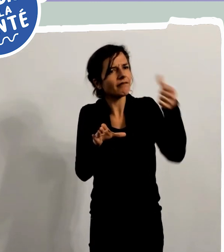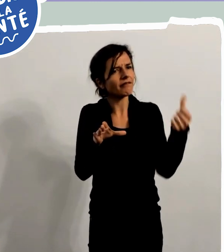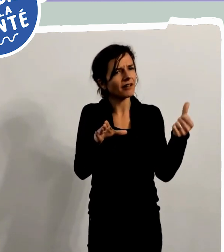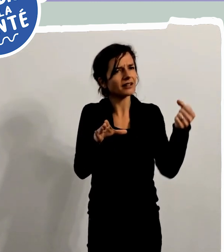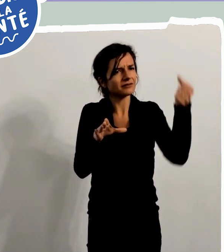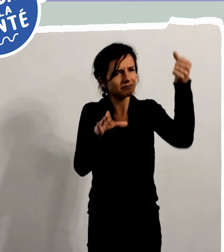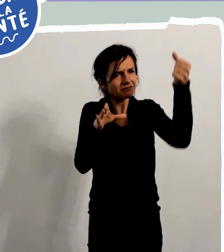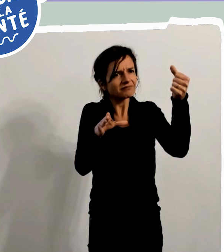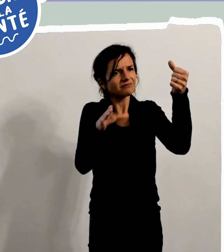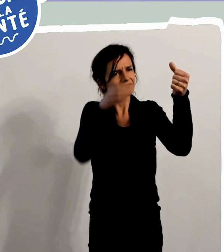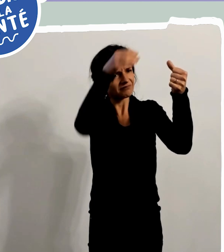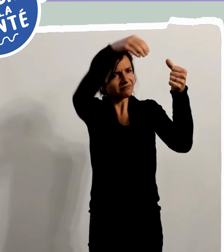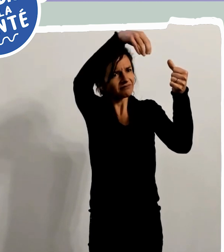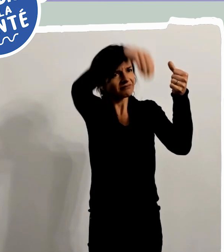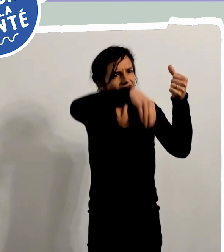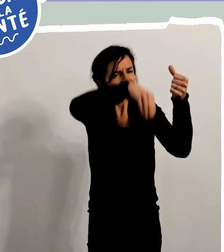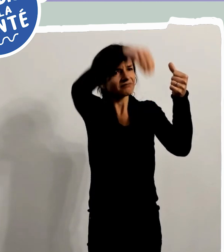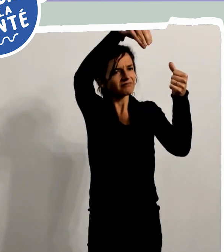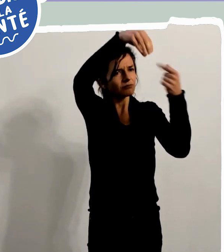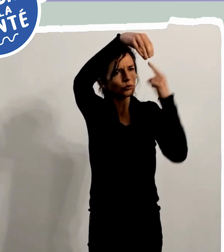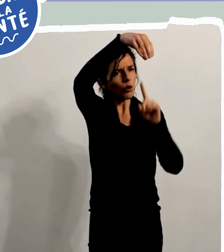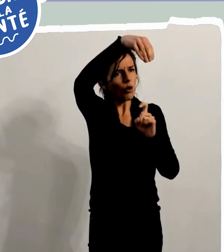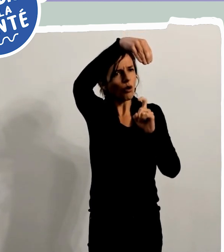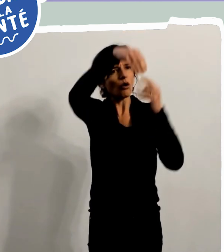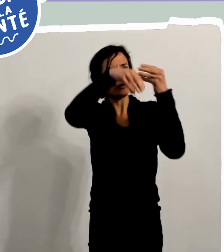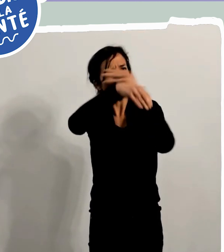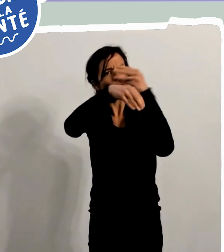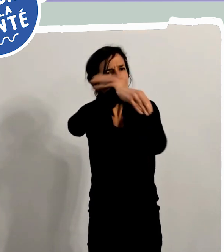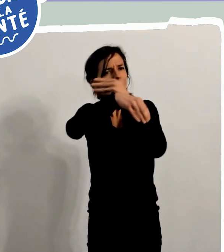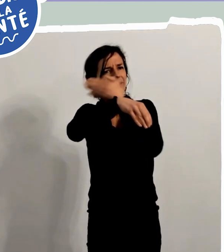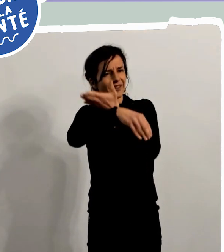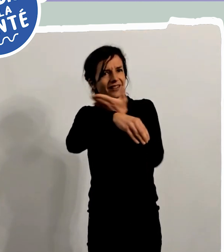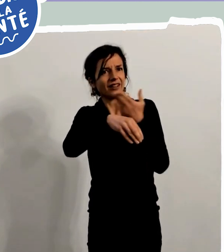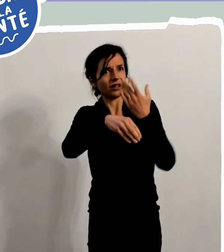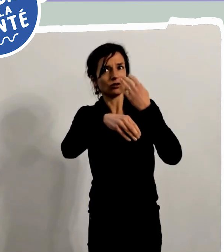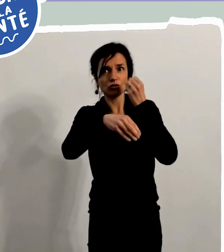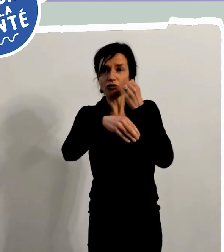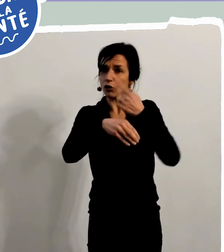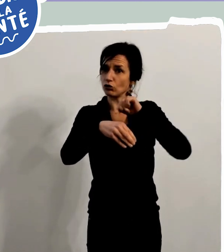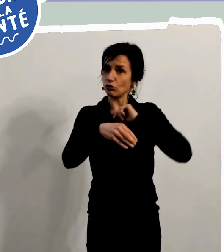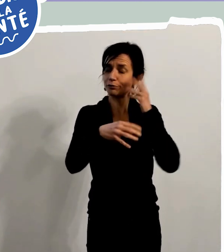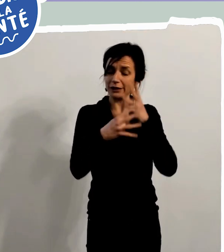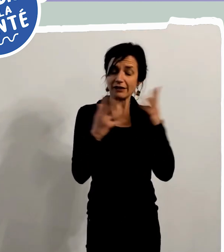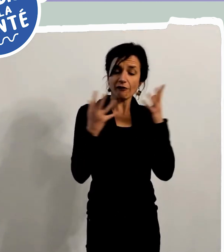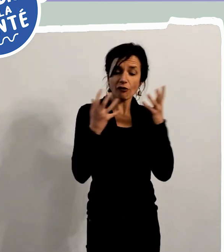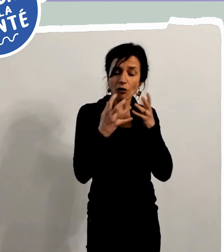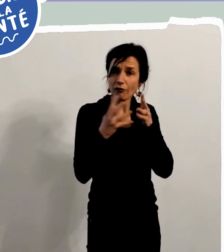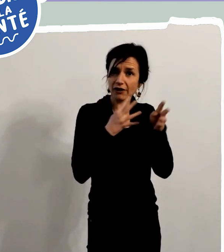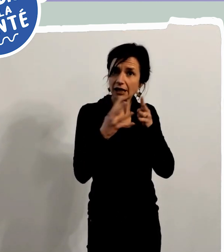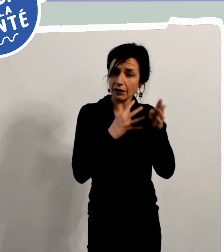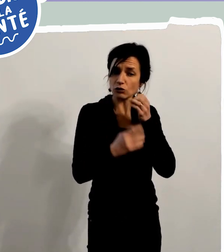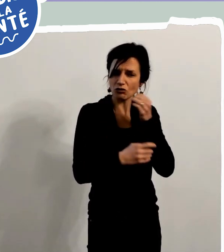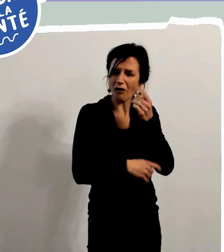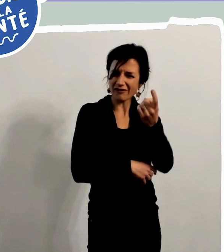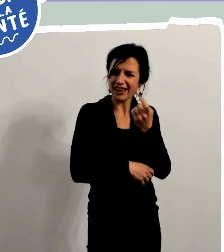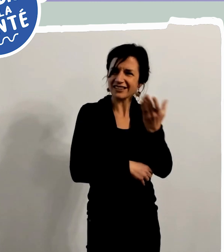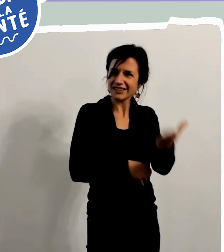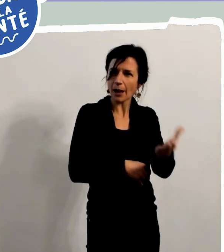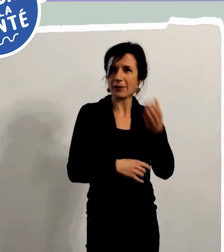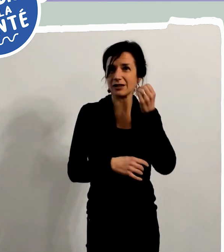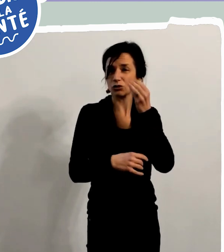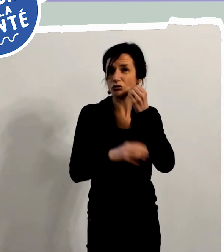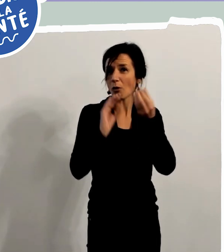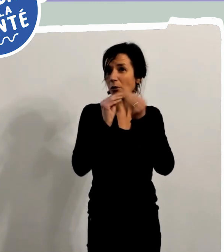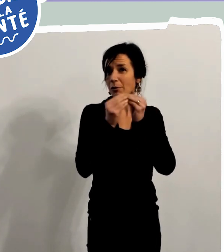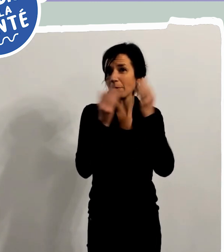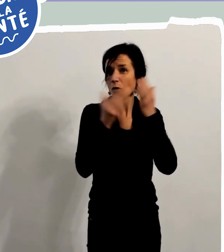des hormones de synthèse, des choses comme ça, ou même des hormones naturelles, on utilise ce type de résine. Le problème, c'est qu'ensuite, votre eau, elle tombe dans une carafe